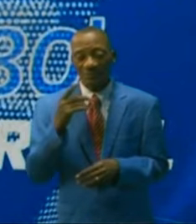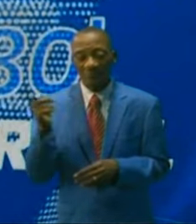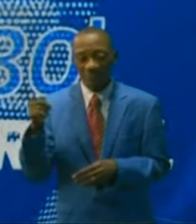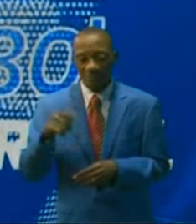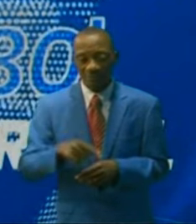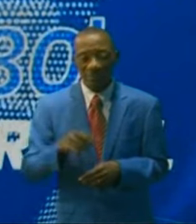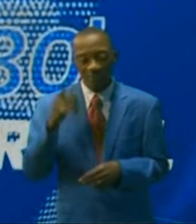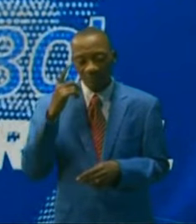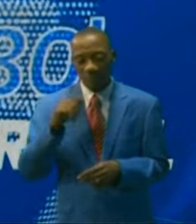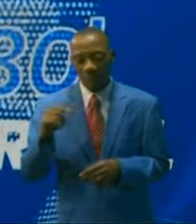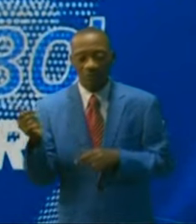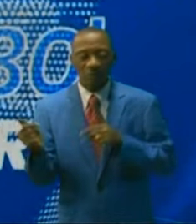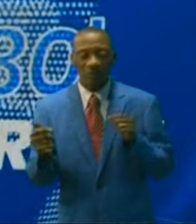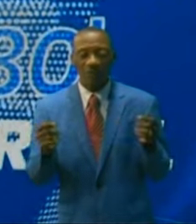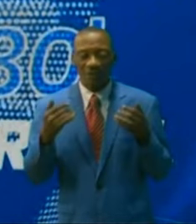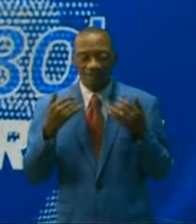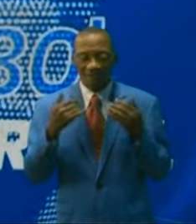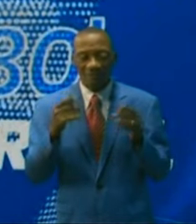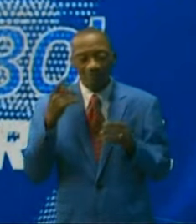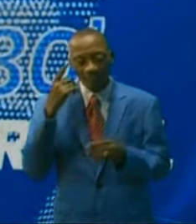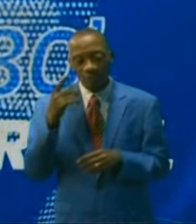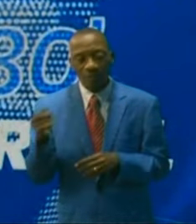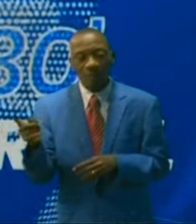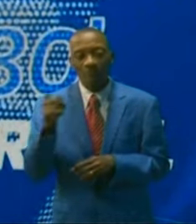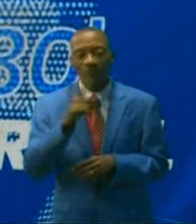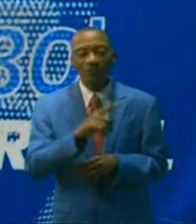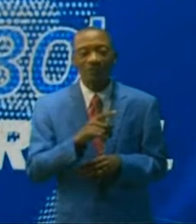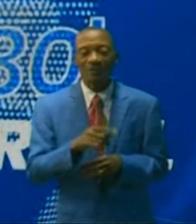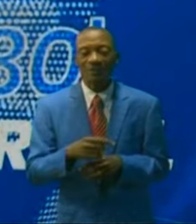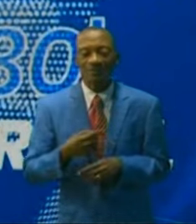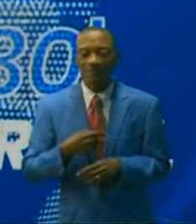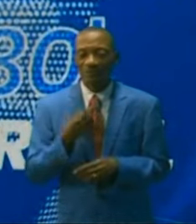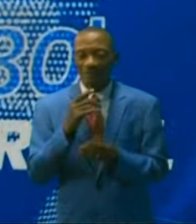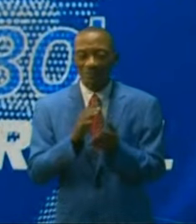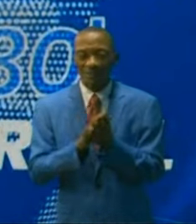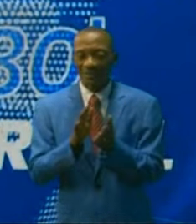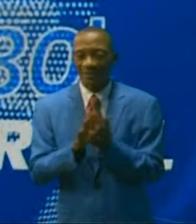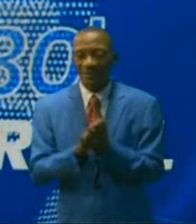avoir suivis. 19h, retrouvez Paulette Lomba. Merci une fois de plus. Au revoir.